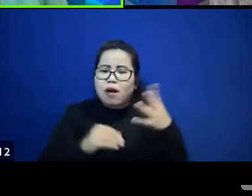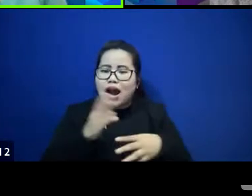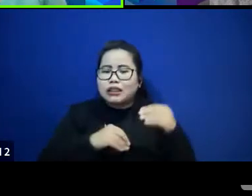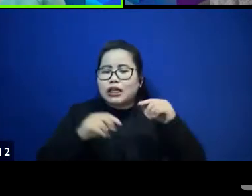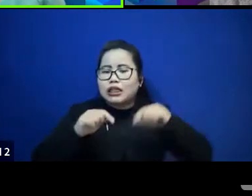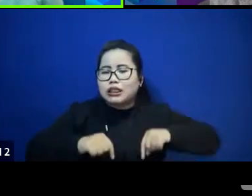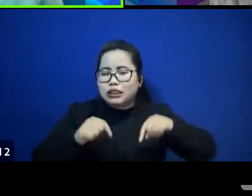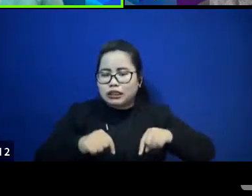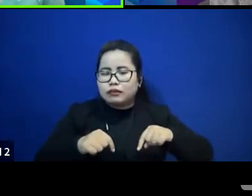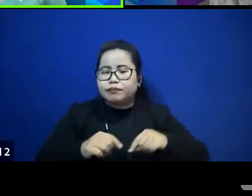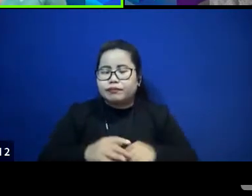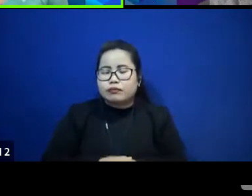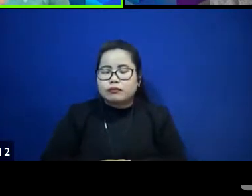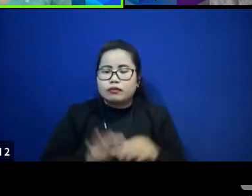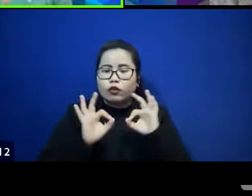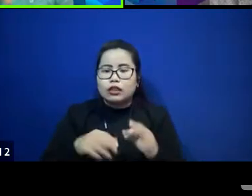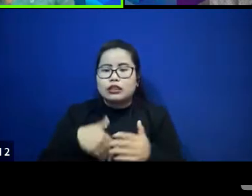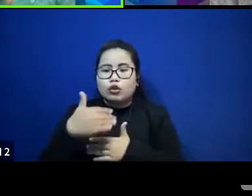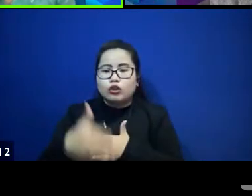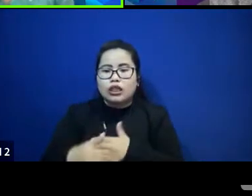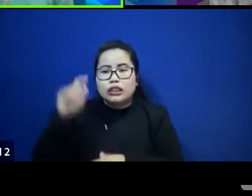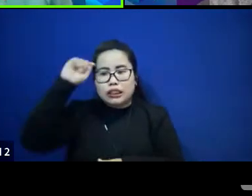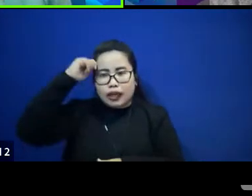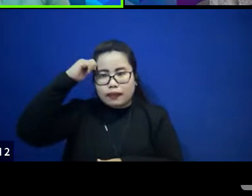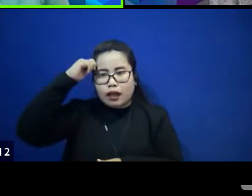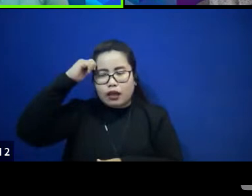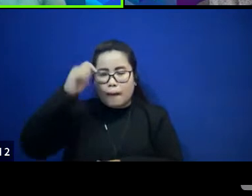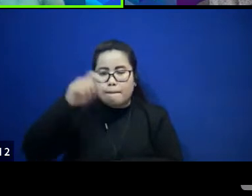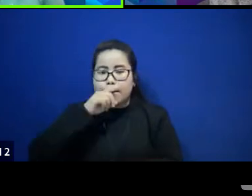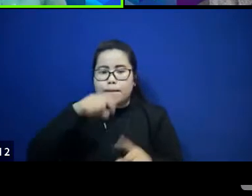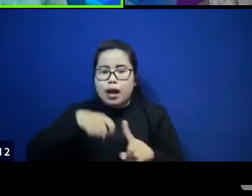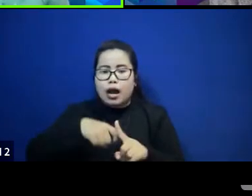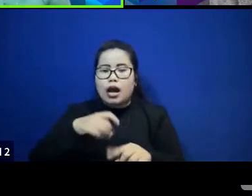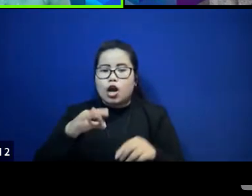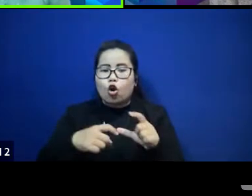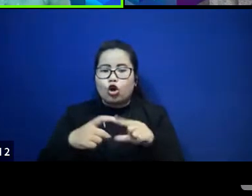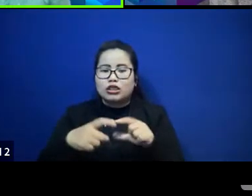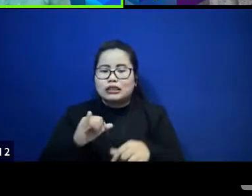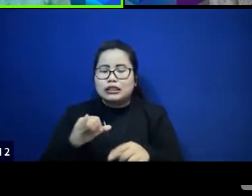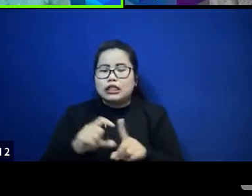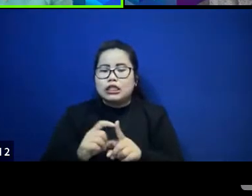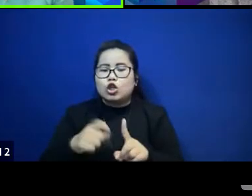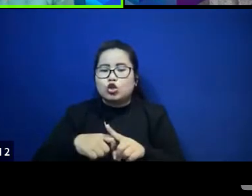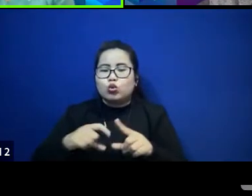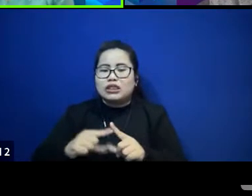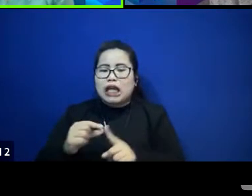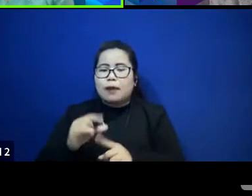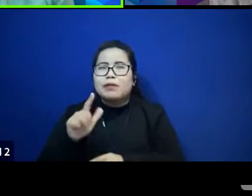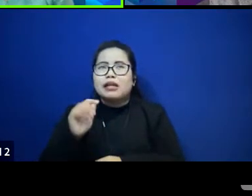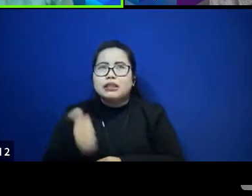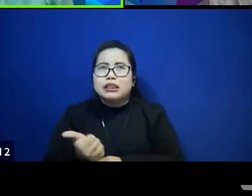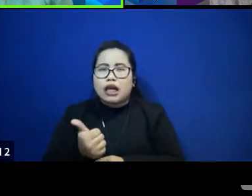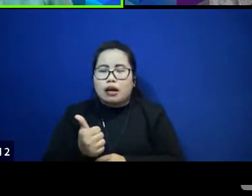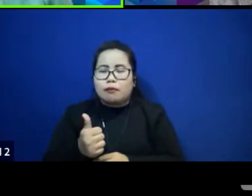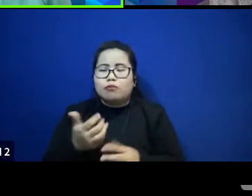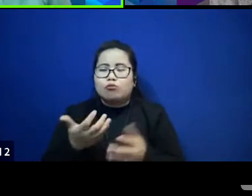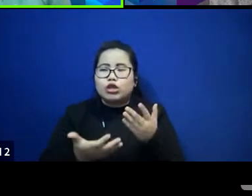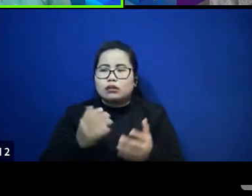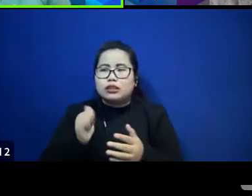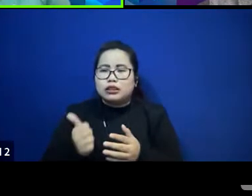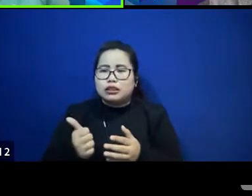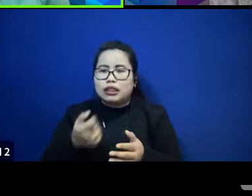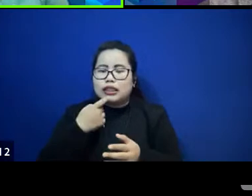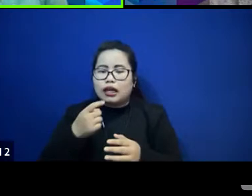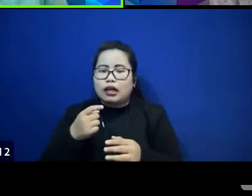ini terus juga diingatkan oleh pak pak Kosasih bahwa dukcapil itu bisa memverifikasi etnik nik untuk kamu ketahui